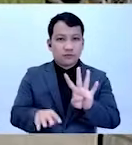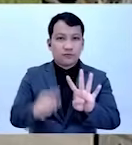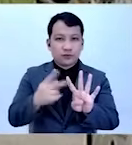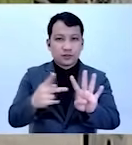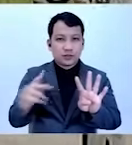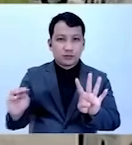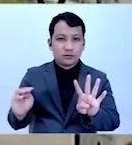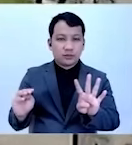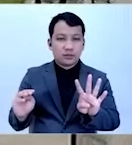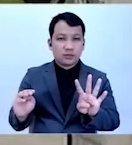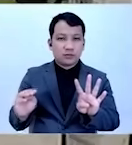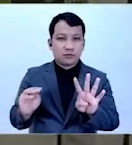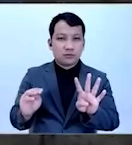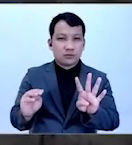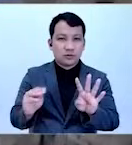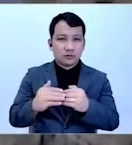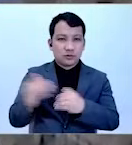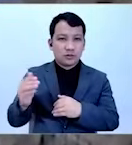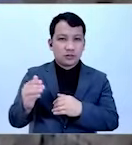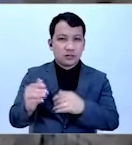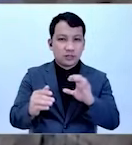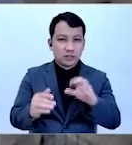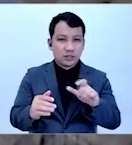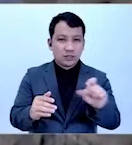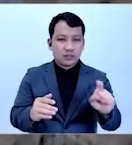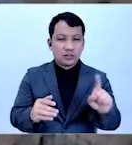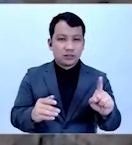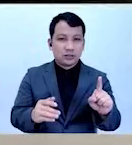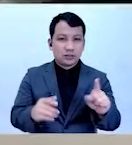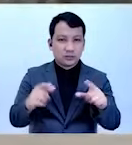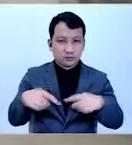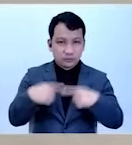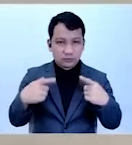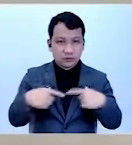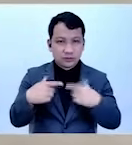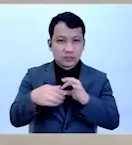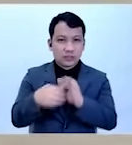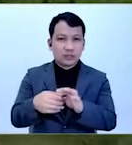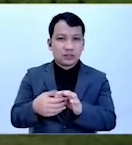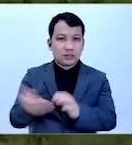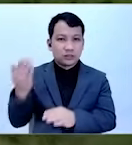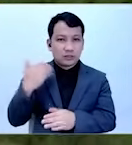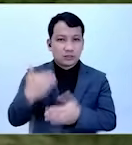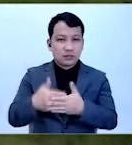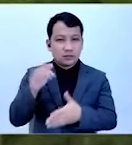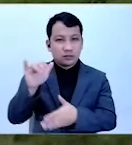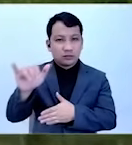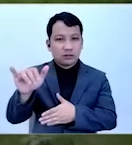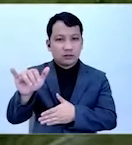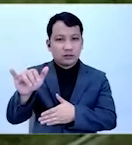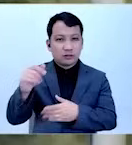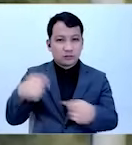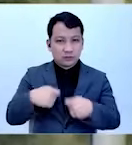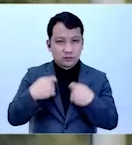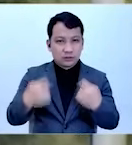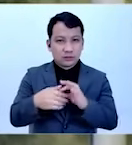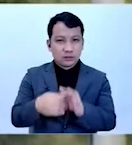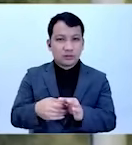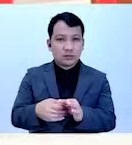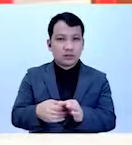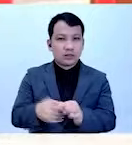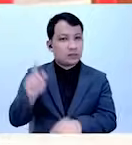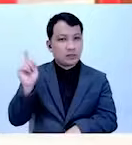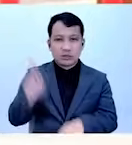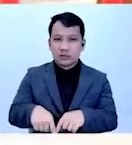Aguinaldo Interchange sa Calax o Cavite Laguna Expressway. Ang nooy mala forever na biyahe pa Tagaytay, ngayon hindi na raw